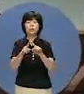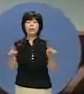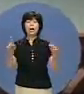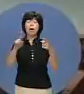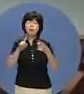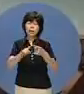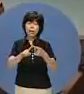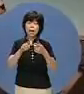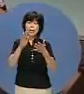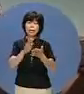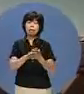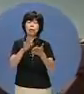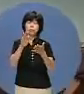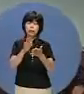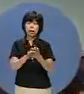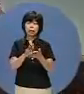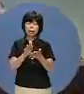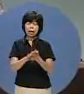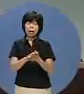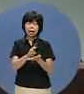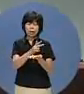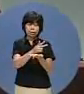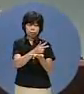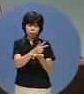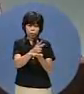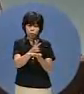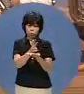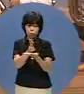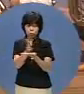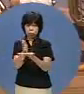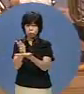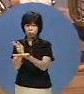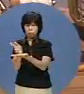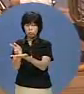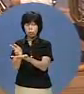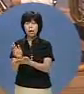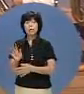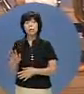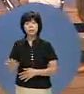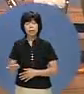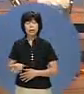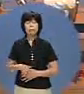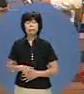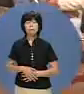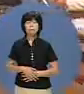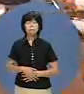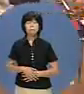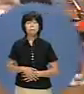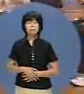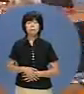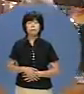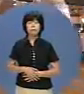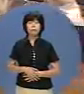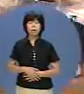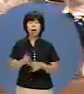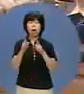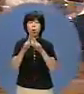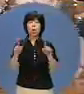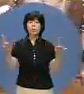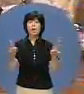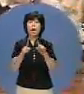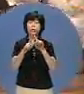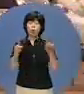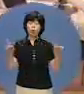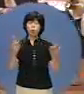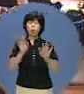たり、生徒の晴れ舞台をビデオに収める姿もありました。それではコンサートの模